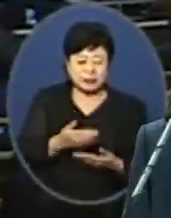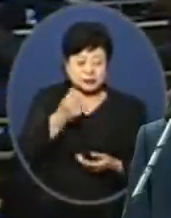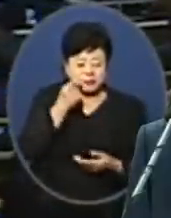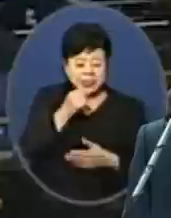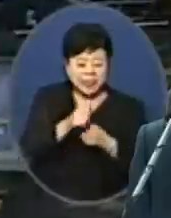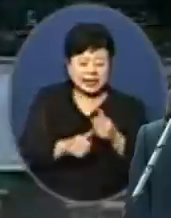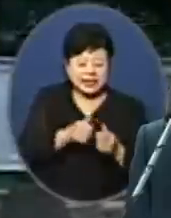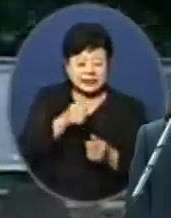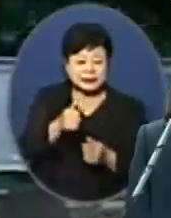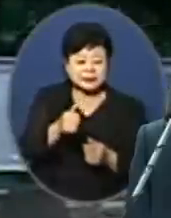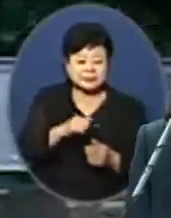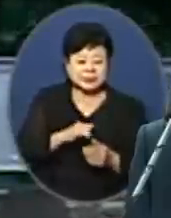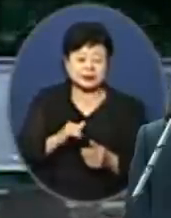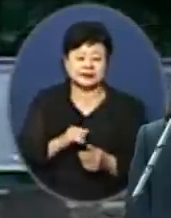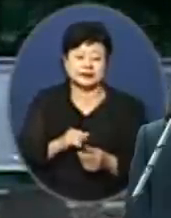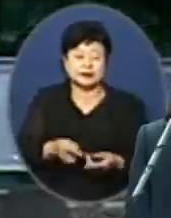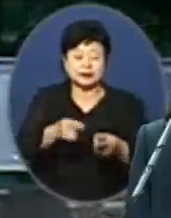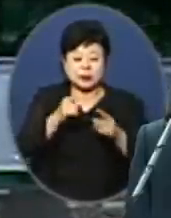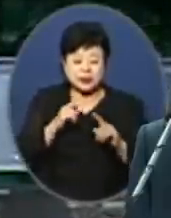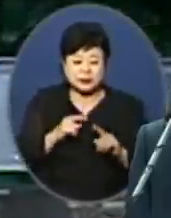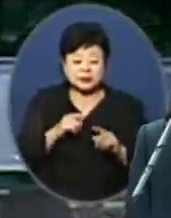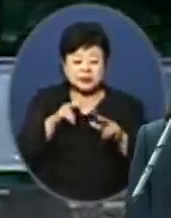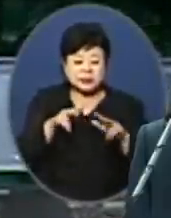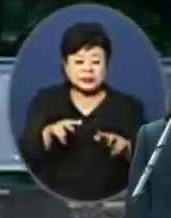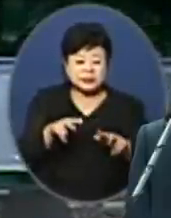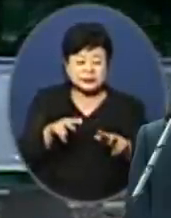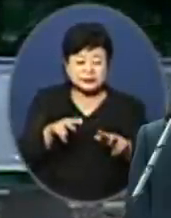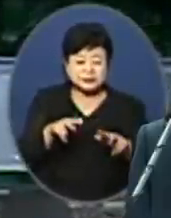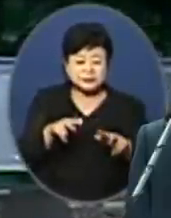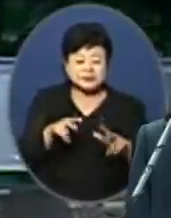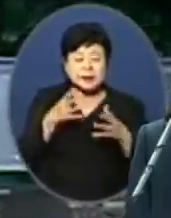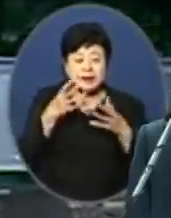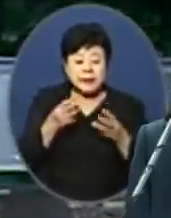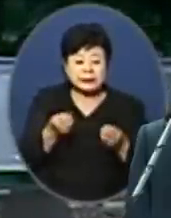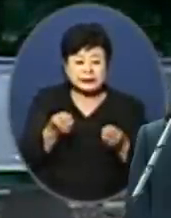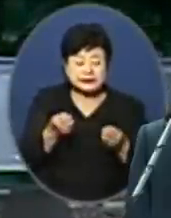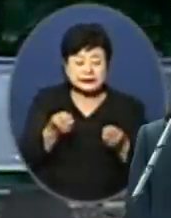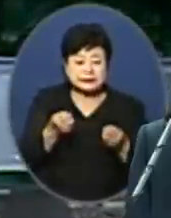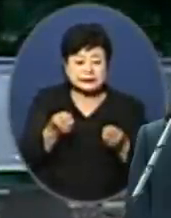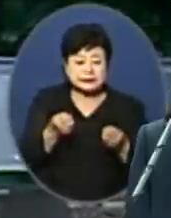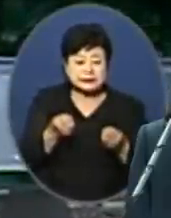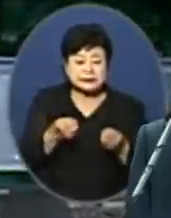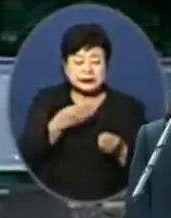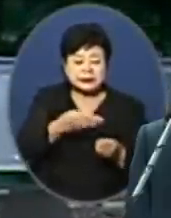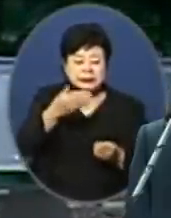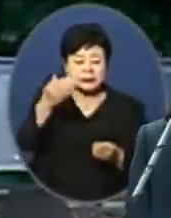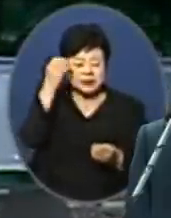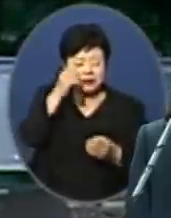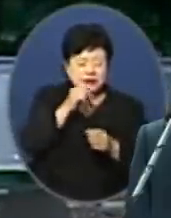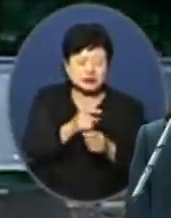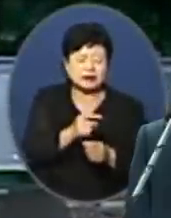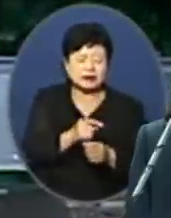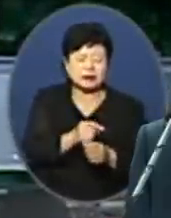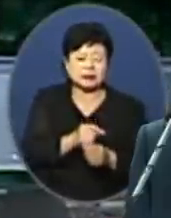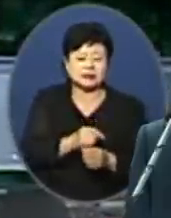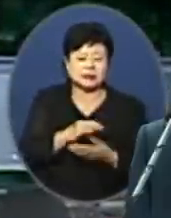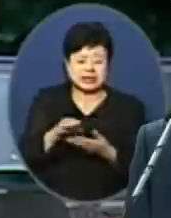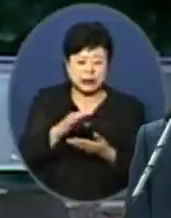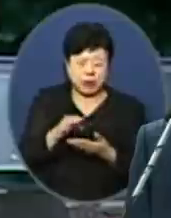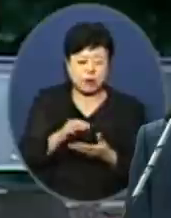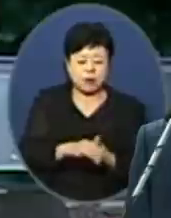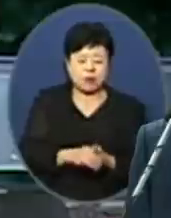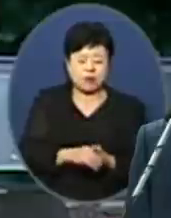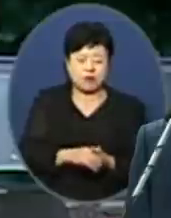우리는 하나님의 가정에 들어왔으므로 이제는 많은 사천원 영성의 말을 사용하고